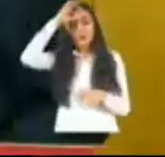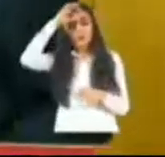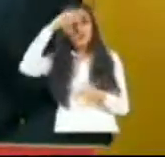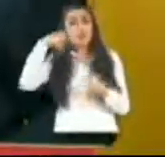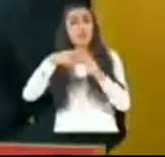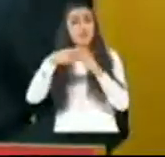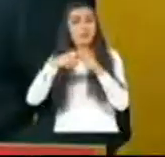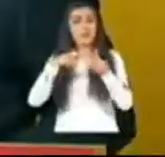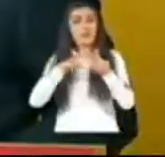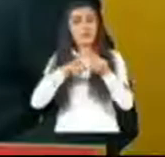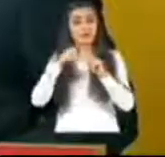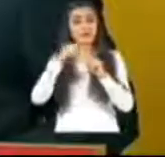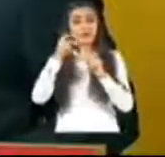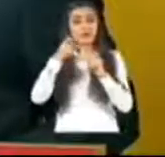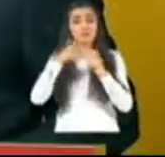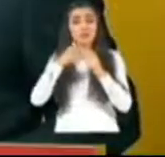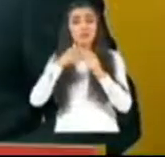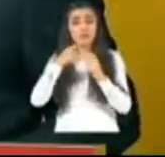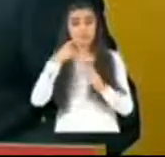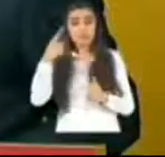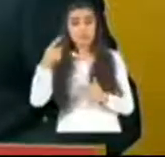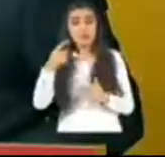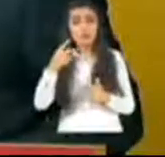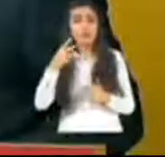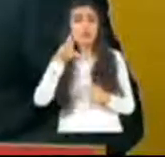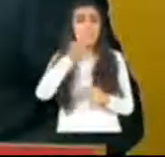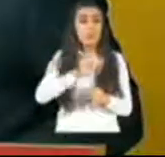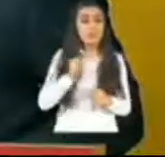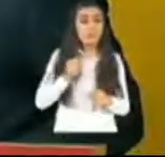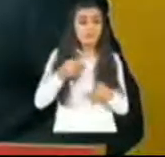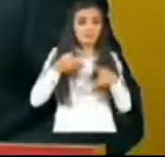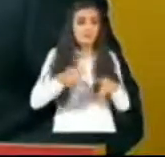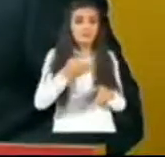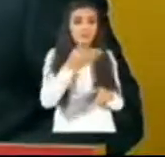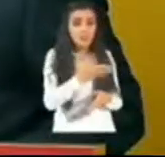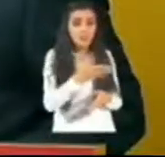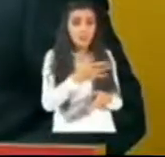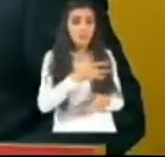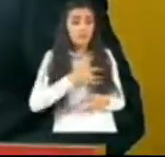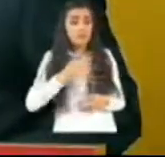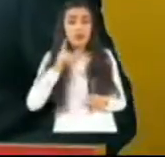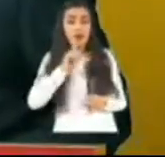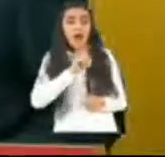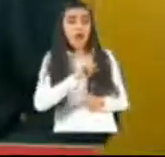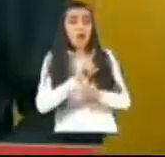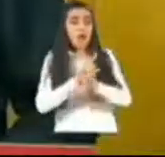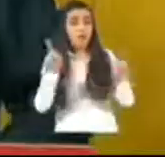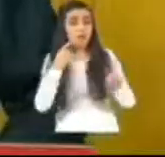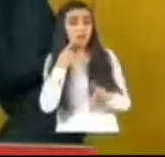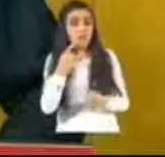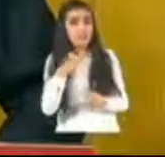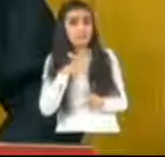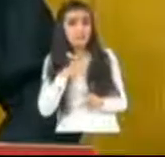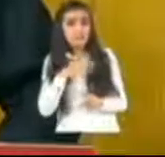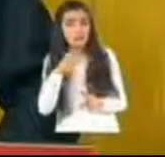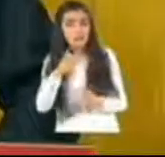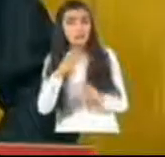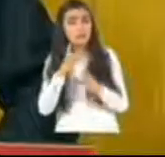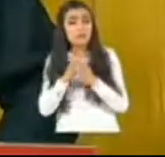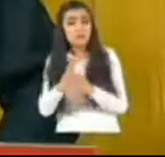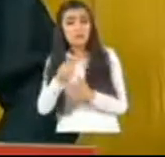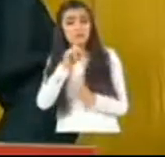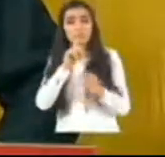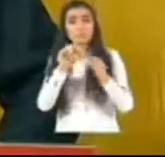Rektörlüğü'nün şehidimizin anısına ve milli vicdana hakaret etmek istemiyorsa devam eden soruşturmayı